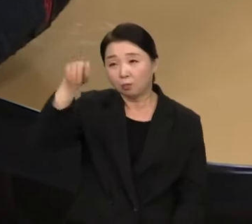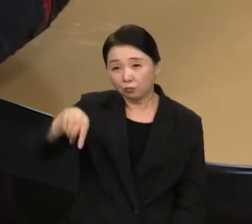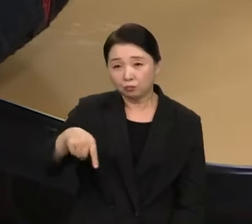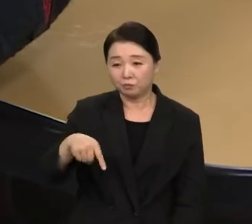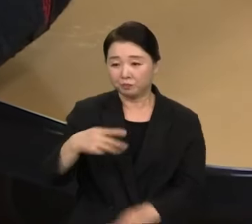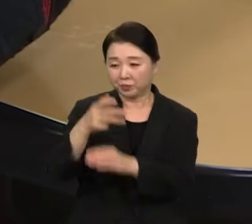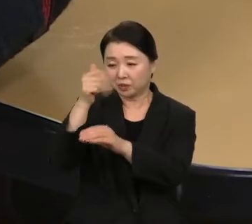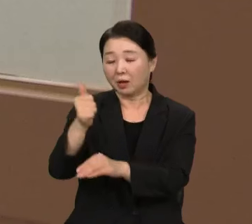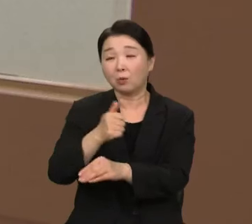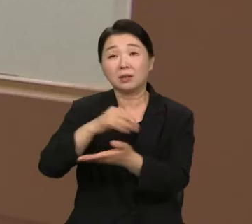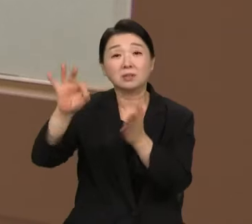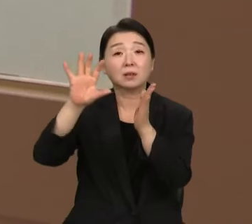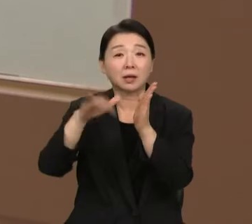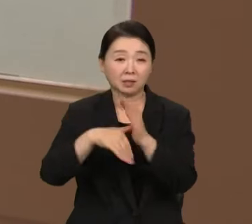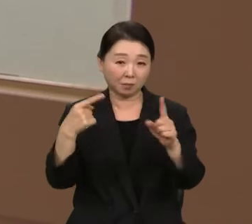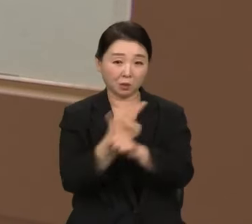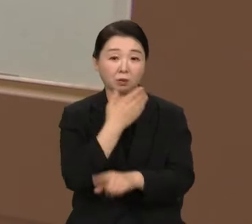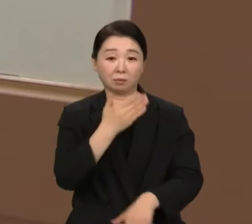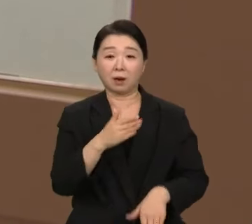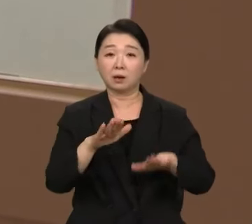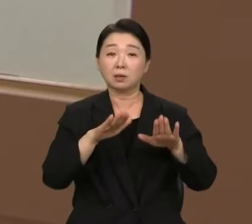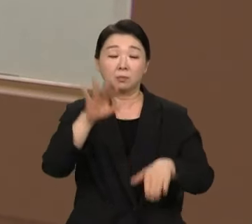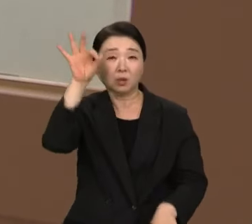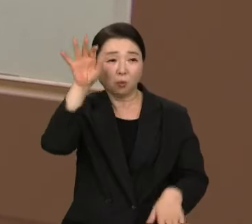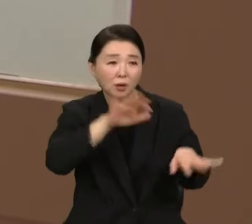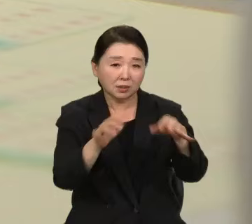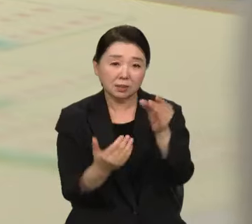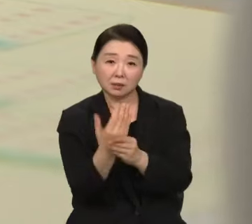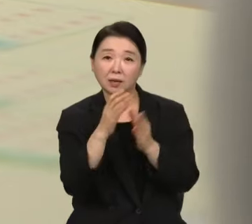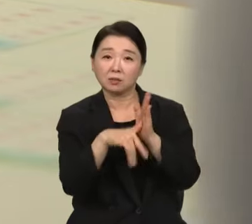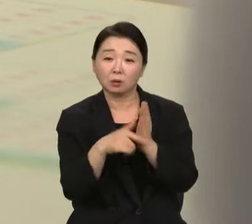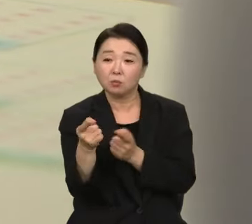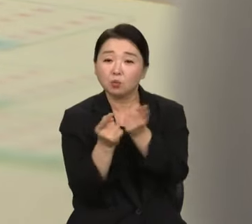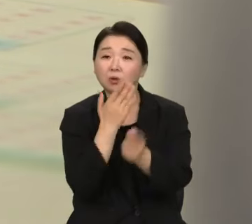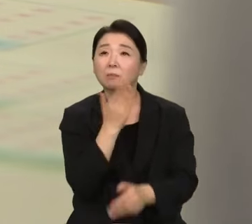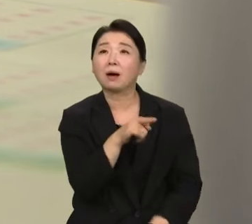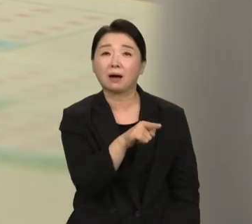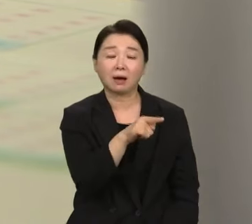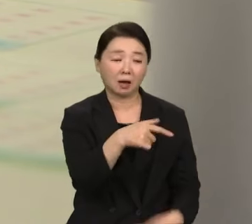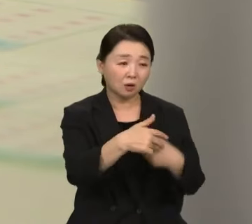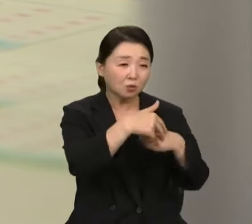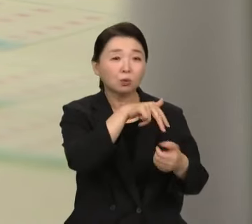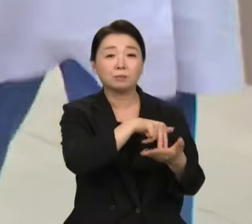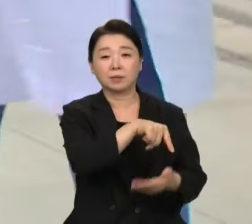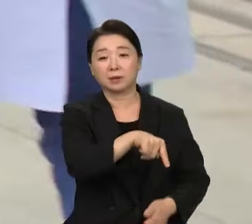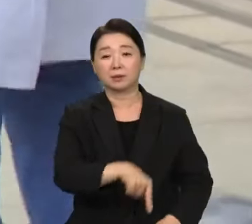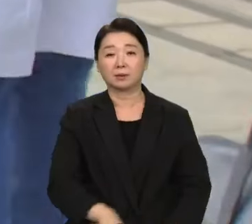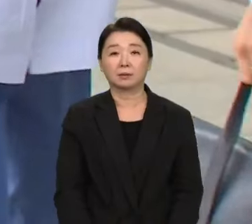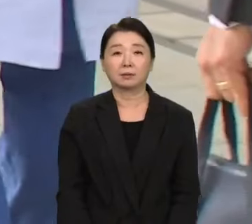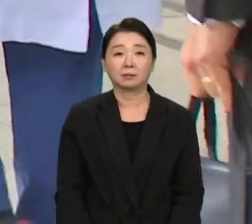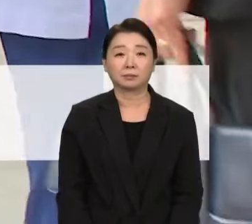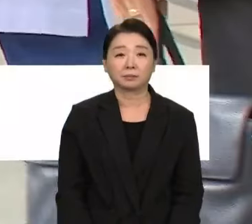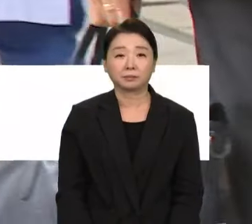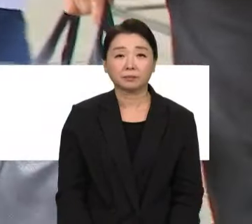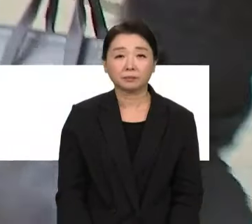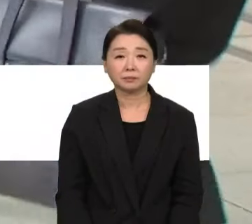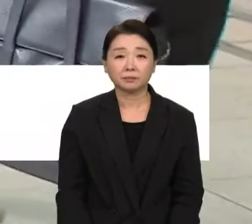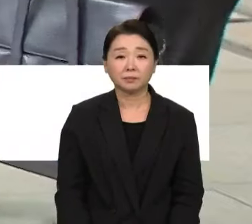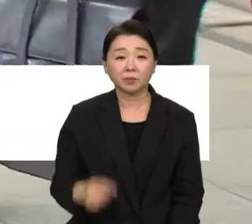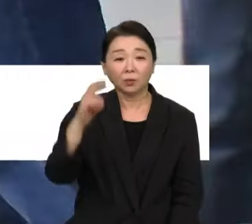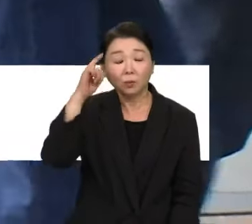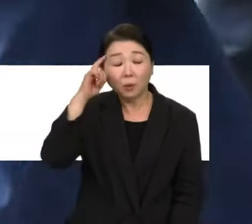변경할 수 있습니다. 이번에도 포항 지진 때처럼 조정할 수 있다는 게 의료계 주장입니다. 천재지변에